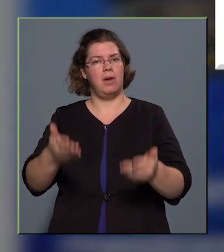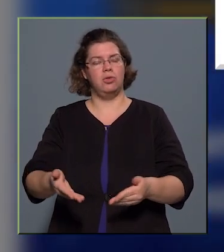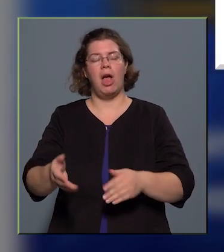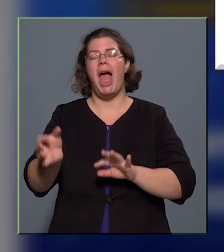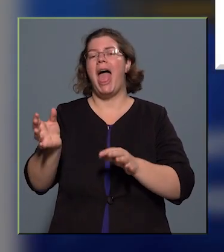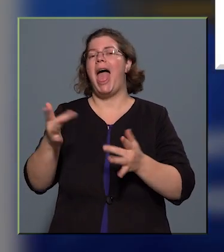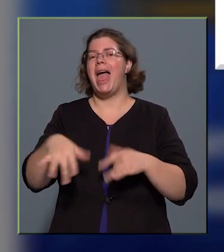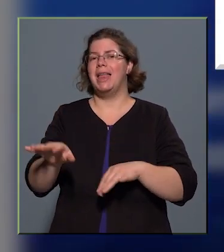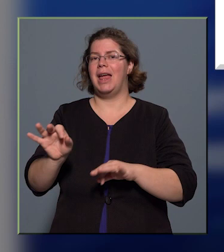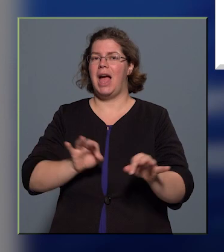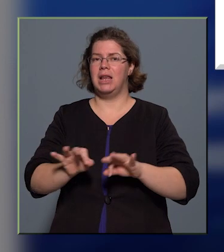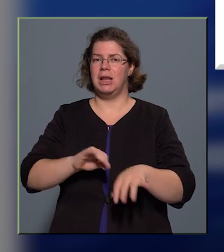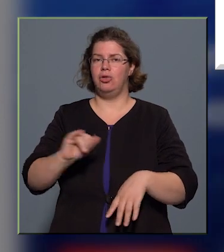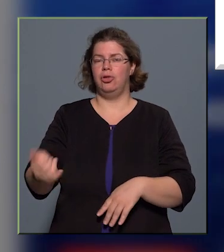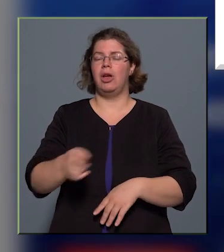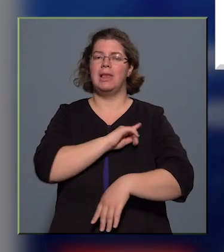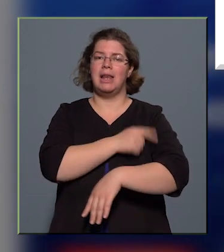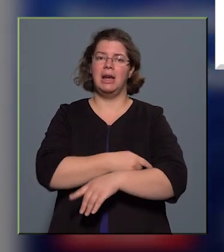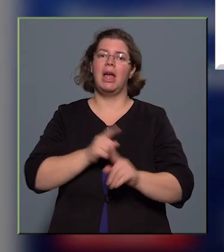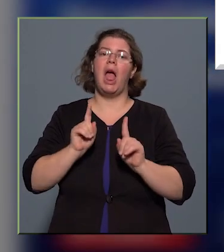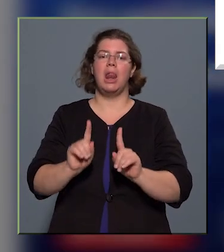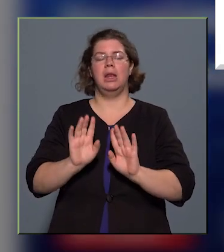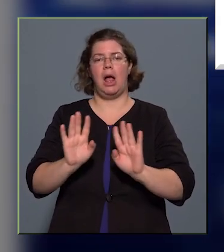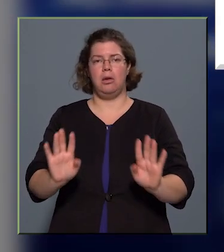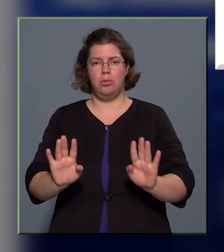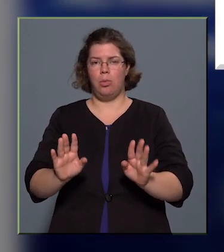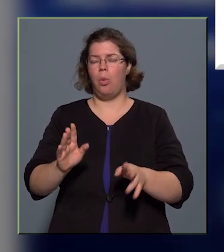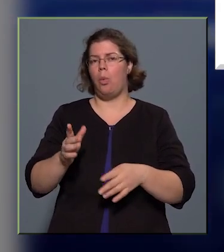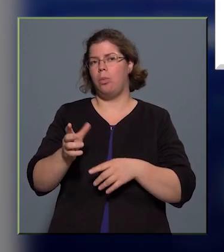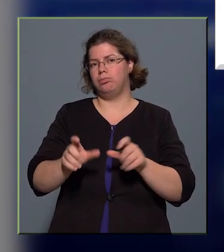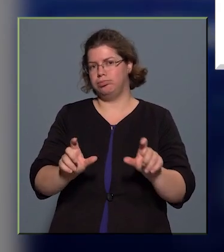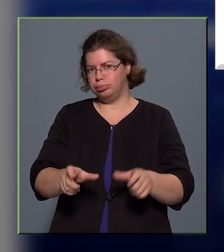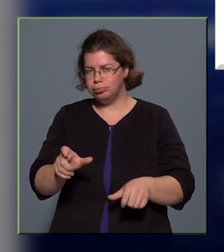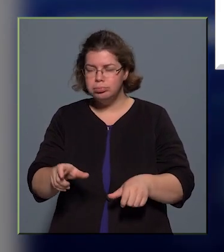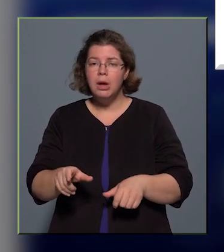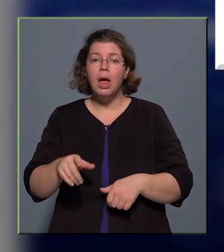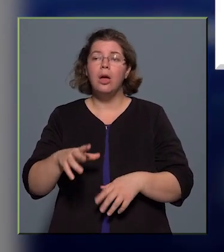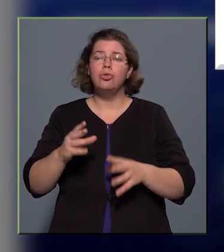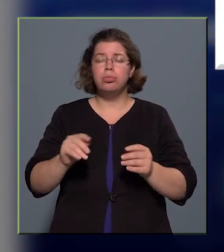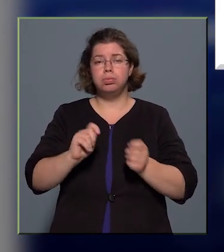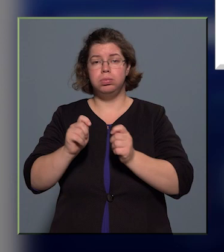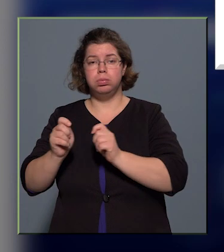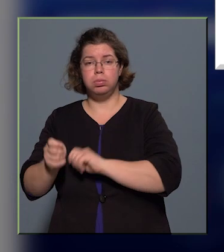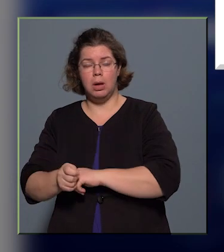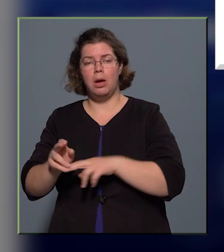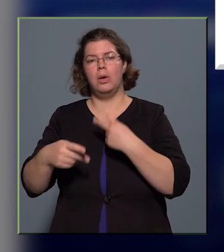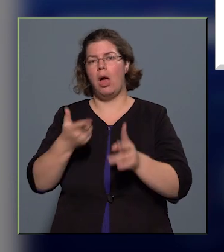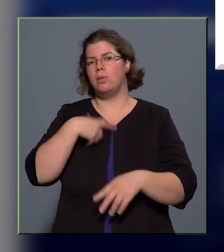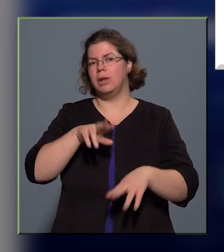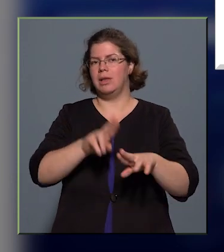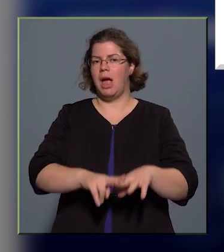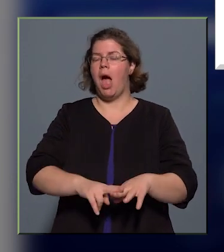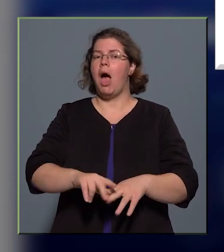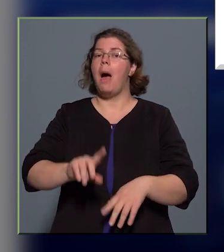és energiaállóképességi terv keretében. Számos módosítás után az volt az ígéret, hogy a pályázat